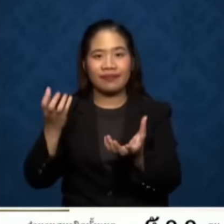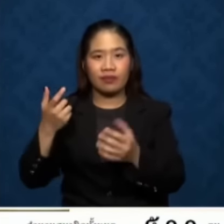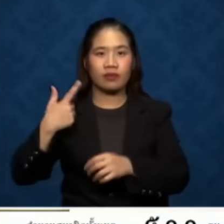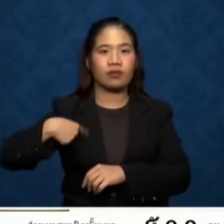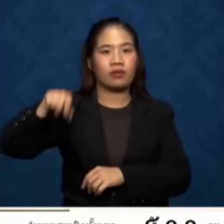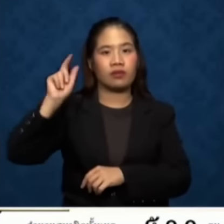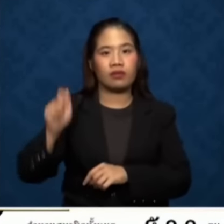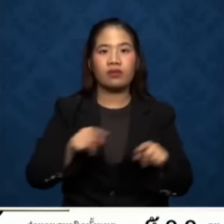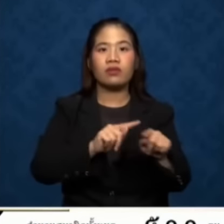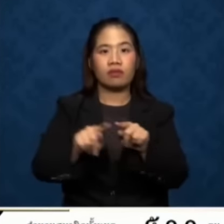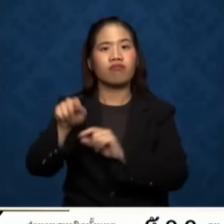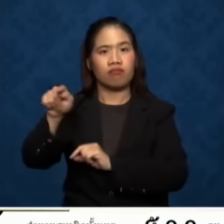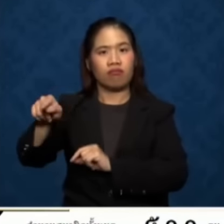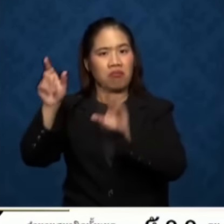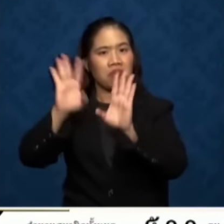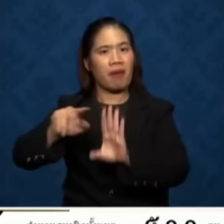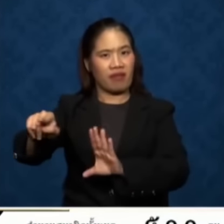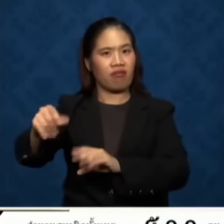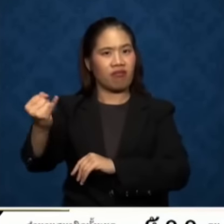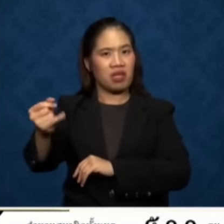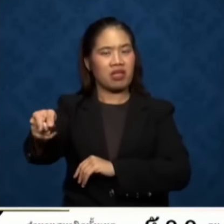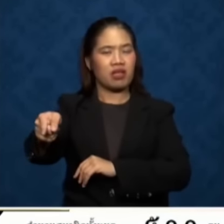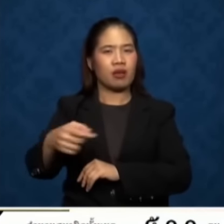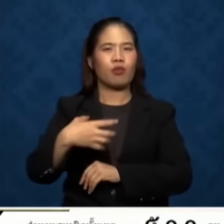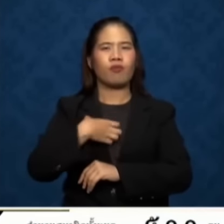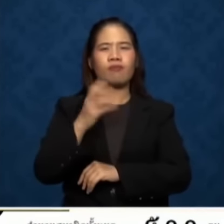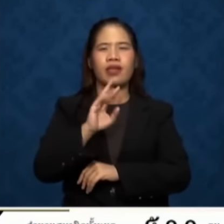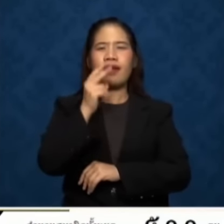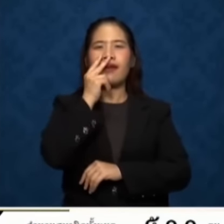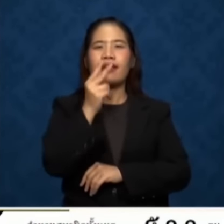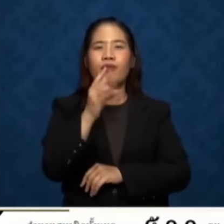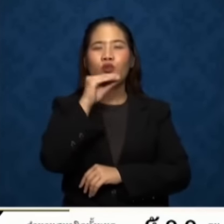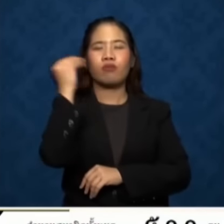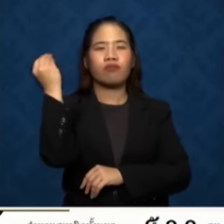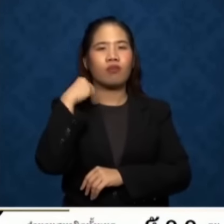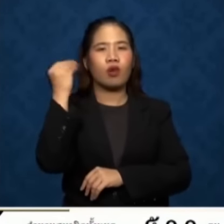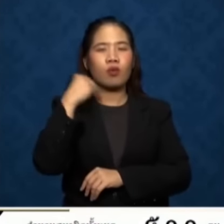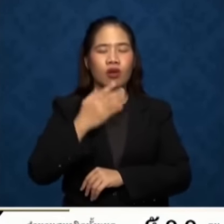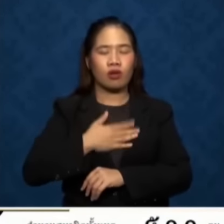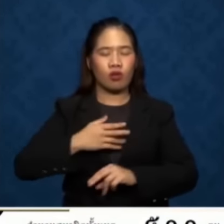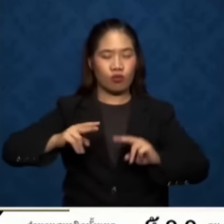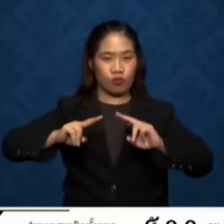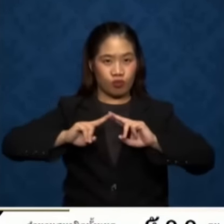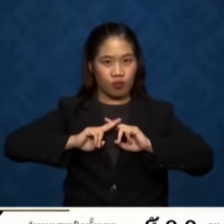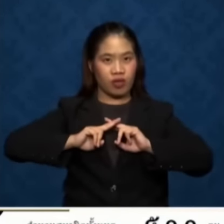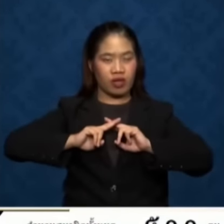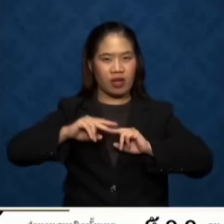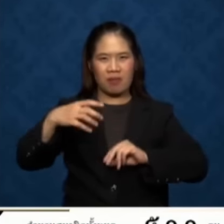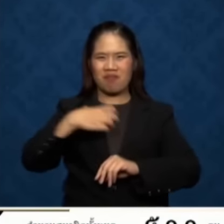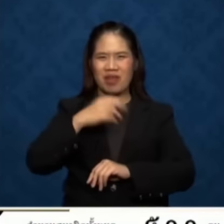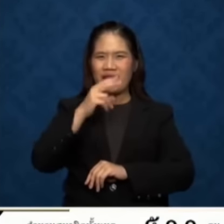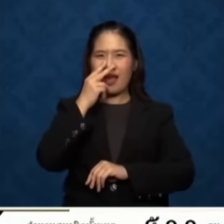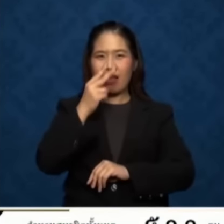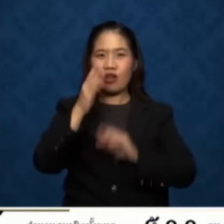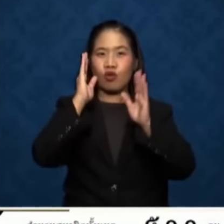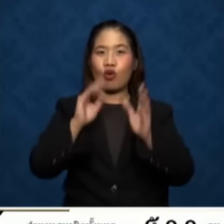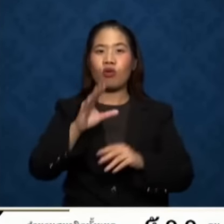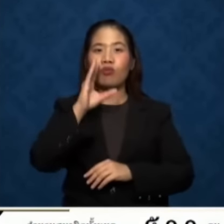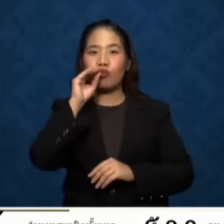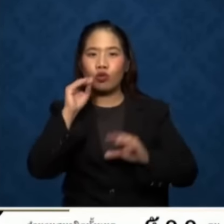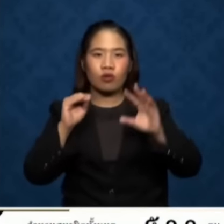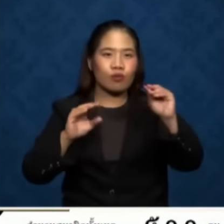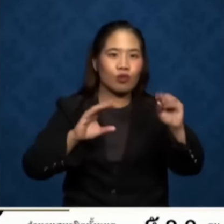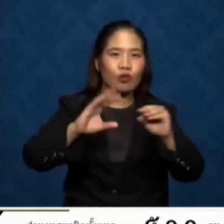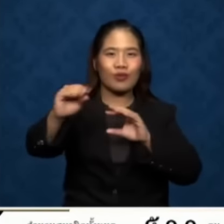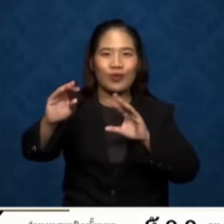การผมไม่อยากให้เห็นผมพูดเสมอว่าตัวผมเองไม่อยากให้เห็นคนพูดว่าสอน